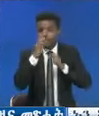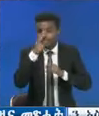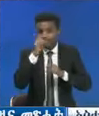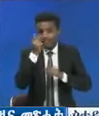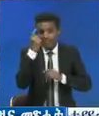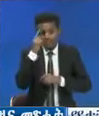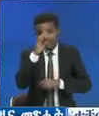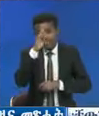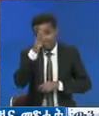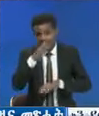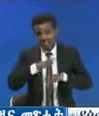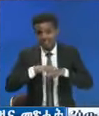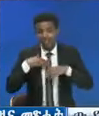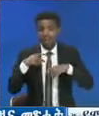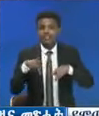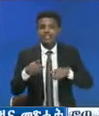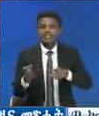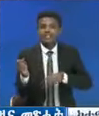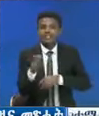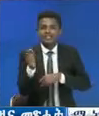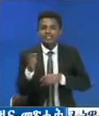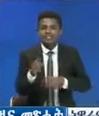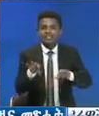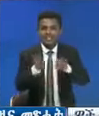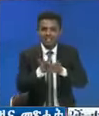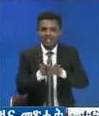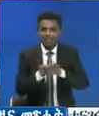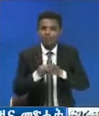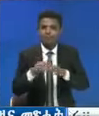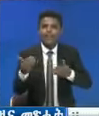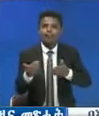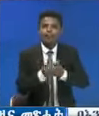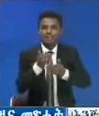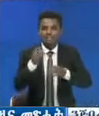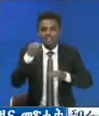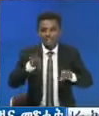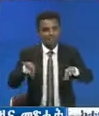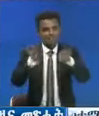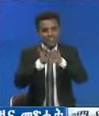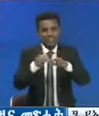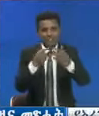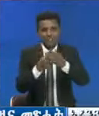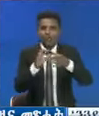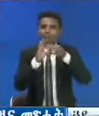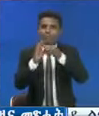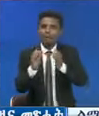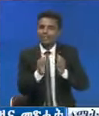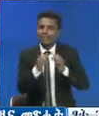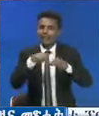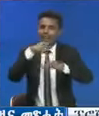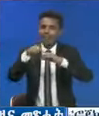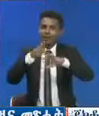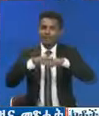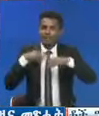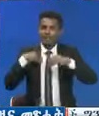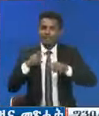አርሶ አደሩ ዘር ይፈልጋል፣ ማዳበሪያ ይፈልጋል። እሱነን የሚወስዱት ደግሞ በአንድ በማህበር አካባቢ ነው። የአርሶ አደሩ የህብረት ስራ